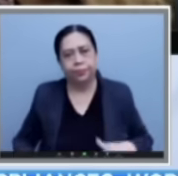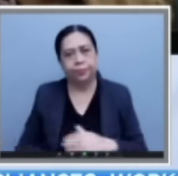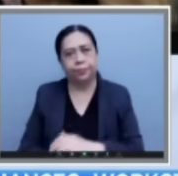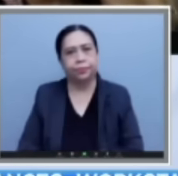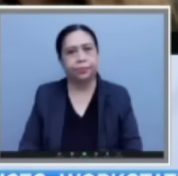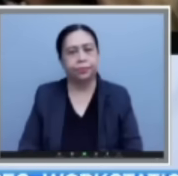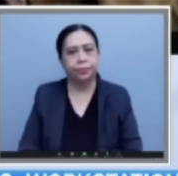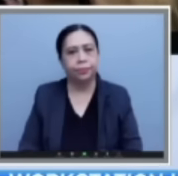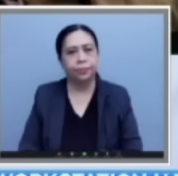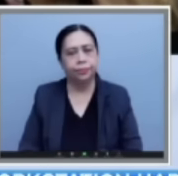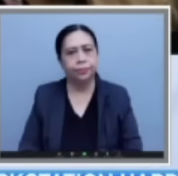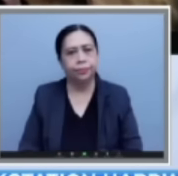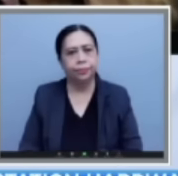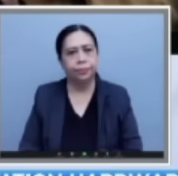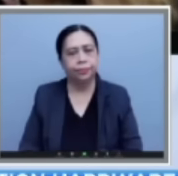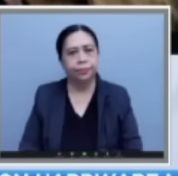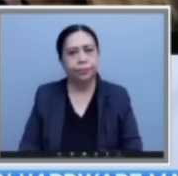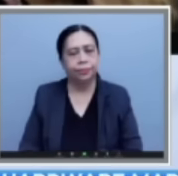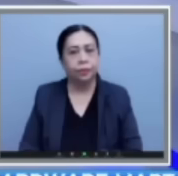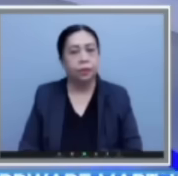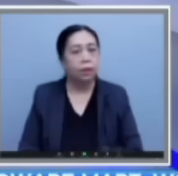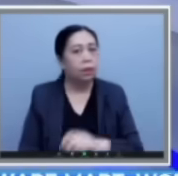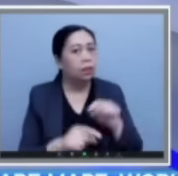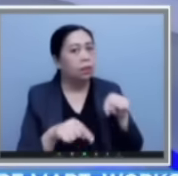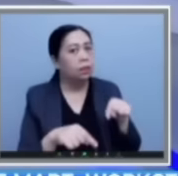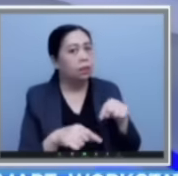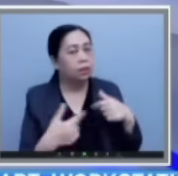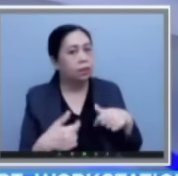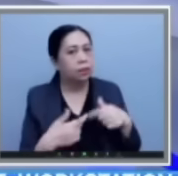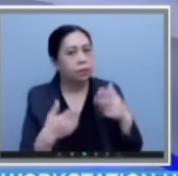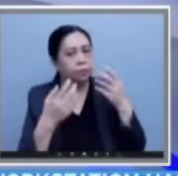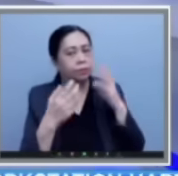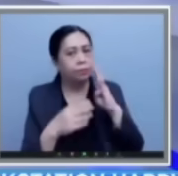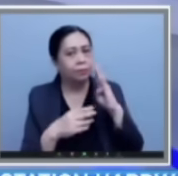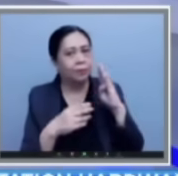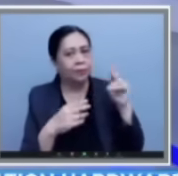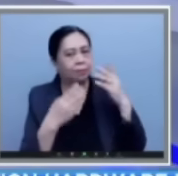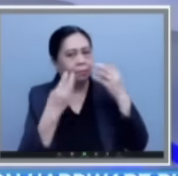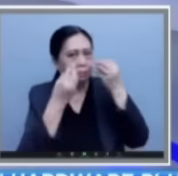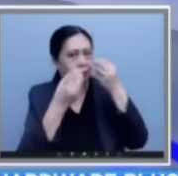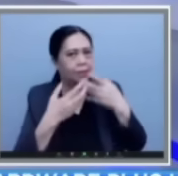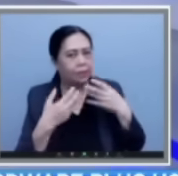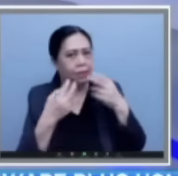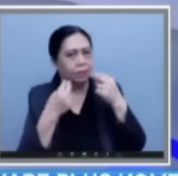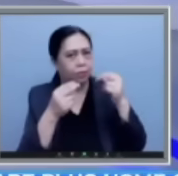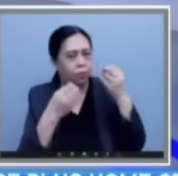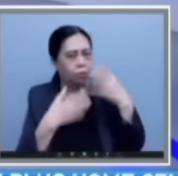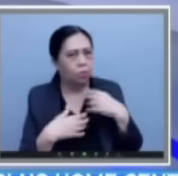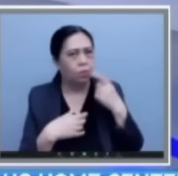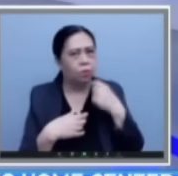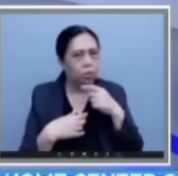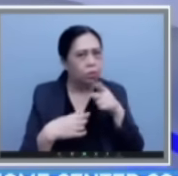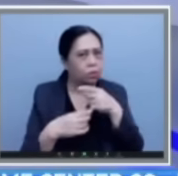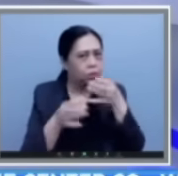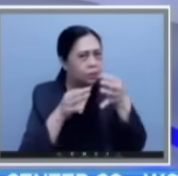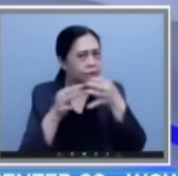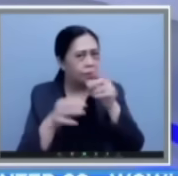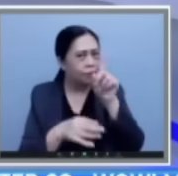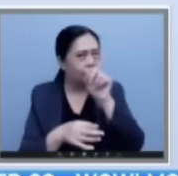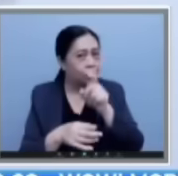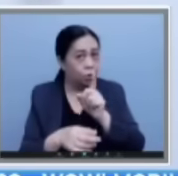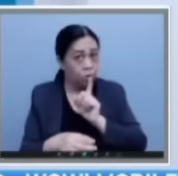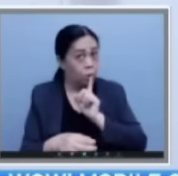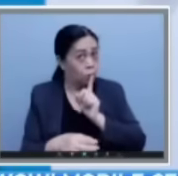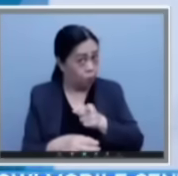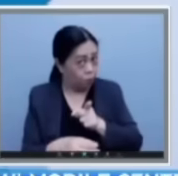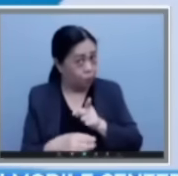Opo mm ah doktora dito po sa balita ko ibigang Linaw din natin yung ilang paniniwala o haka kaya ang tanong talaga